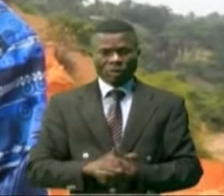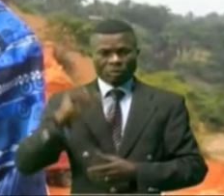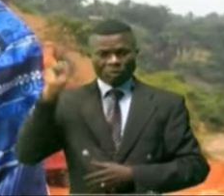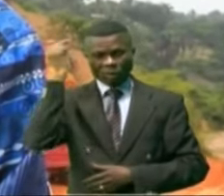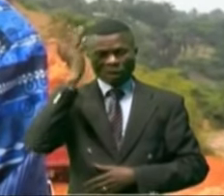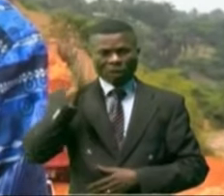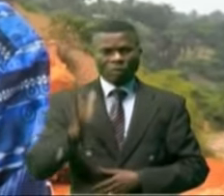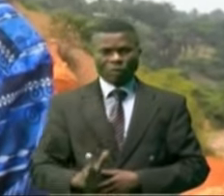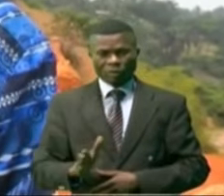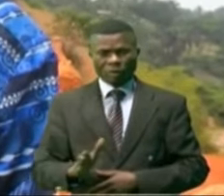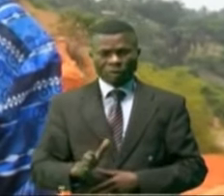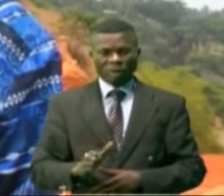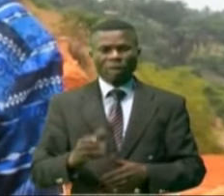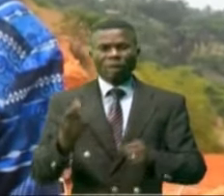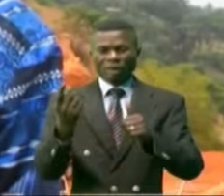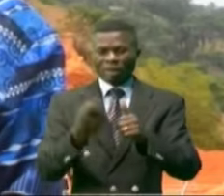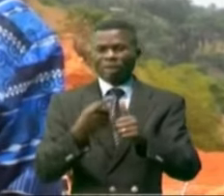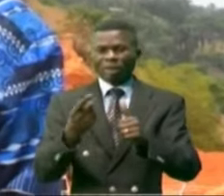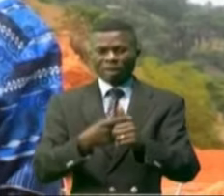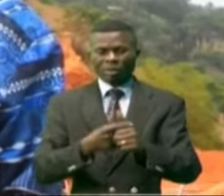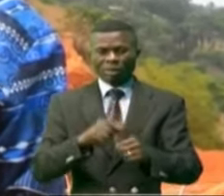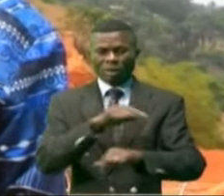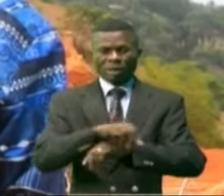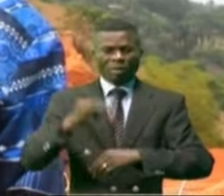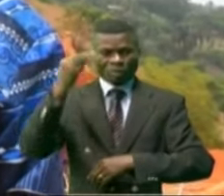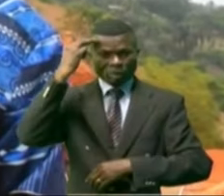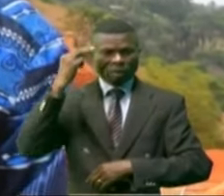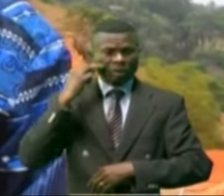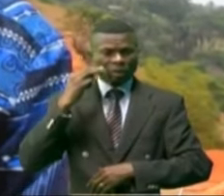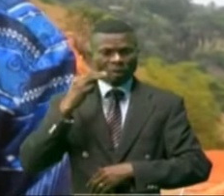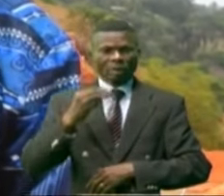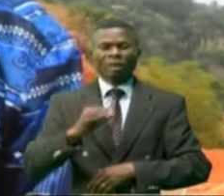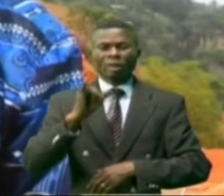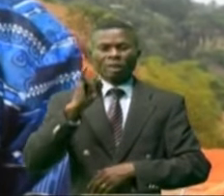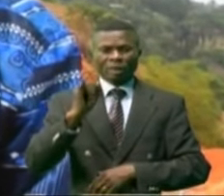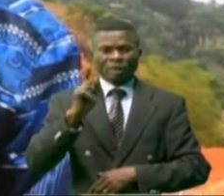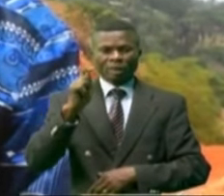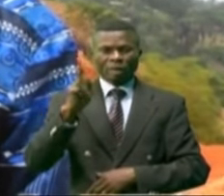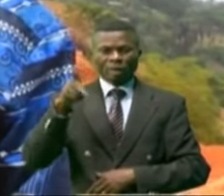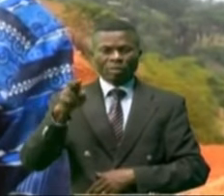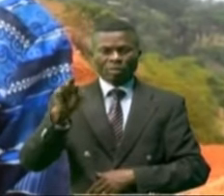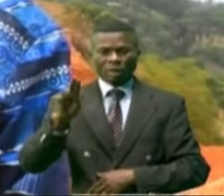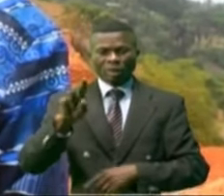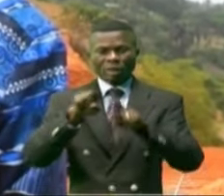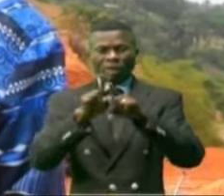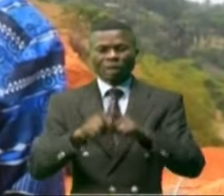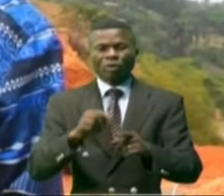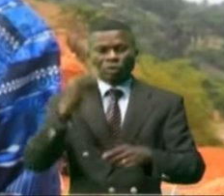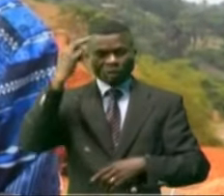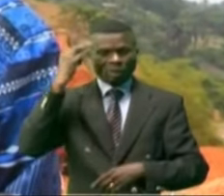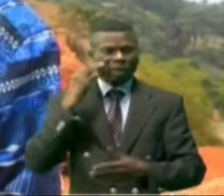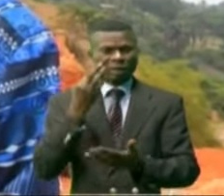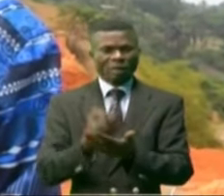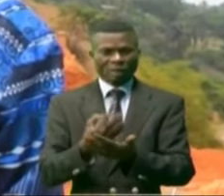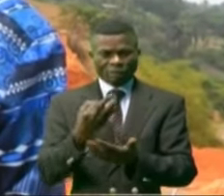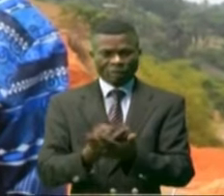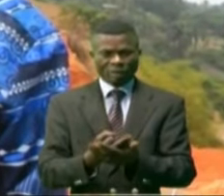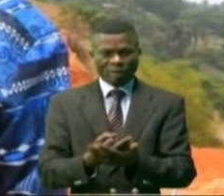gouvernement et particulièrement des ministères des ITPR et des Finances, pour